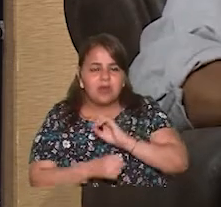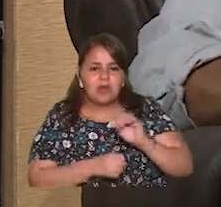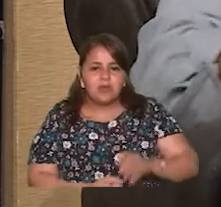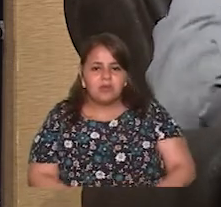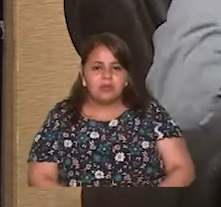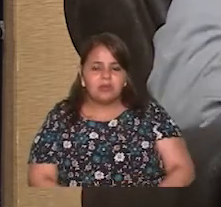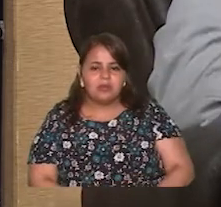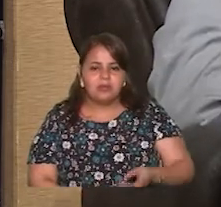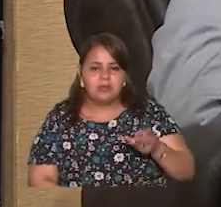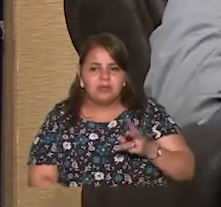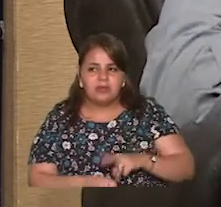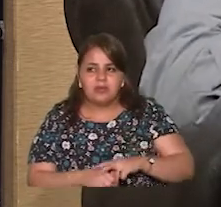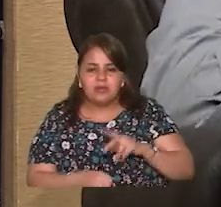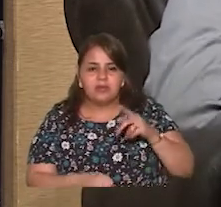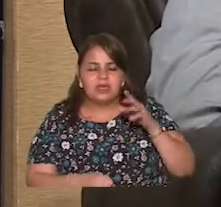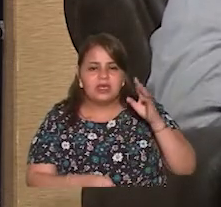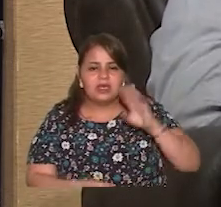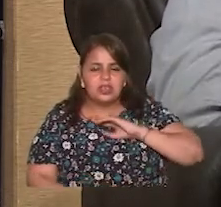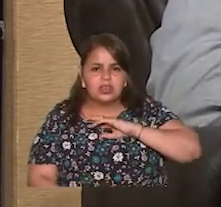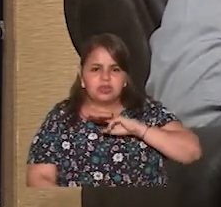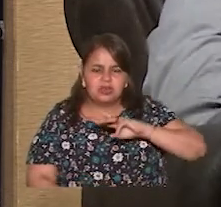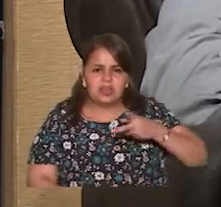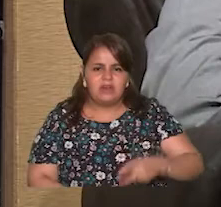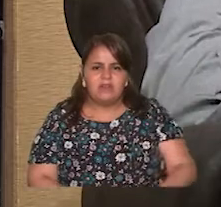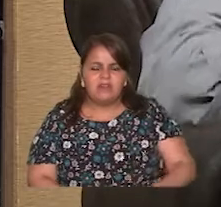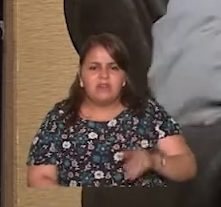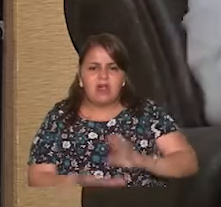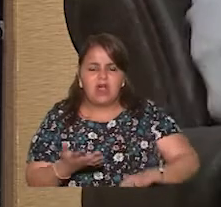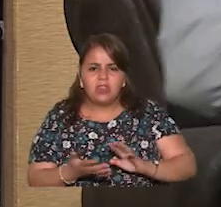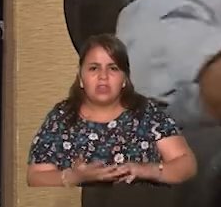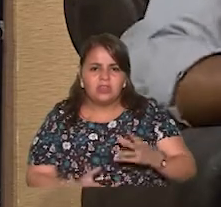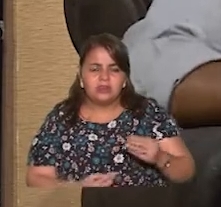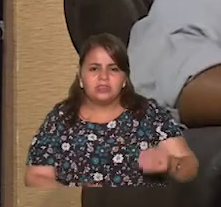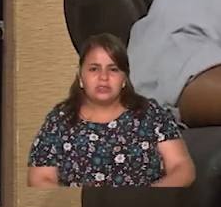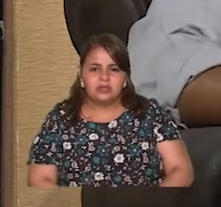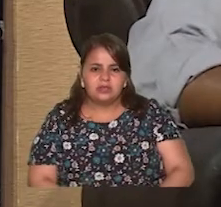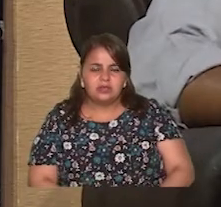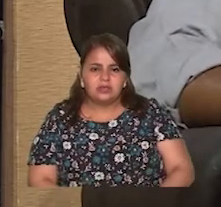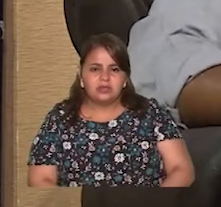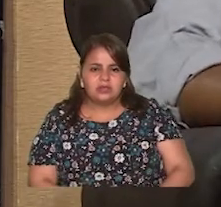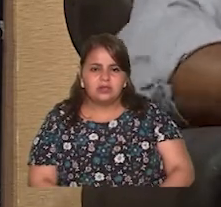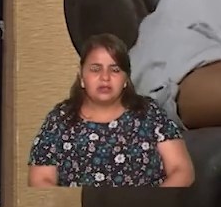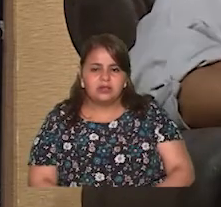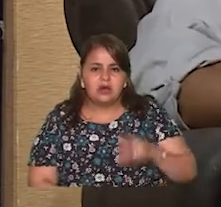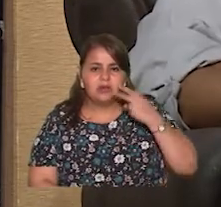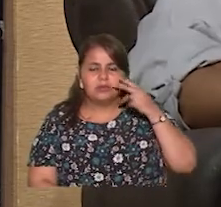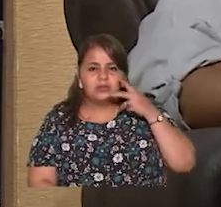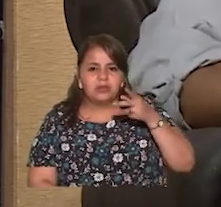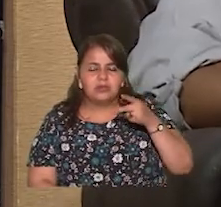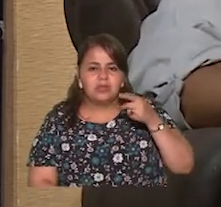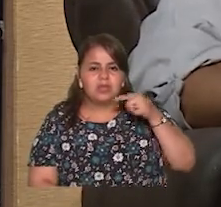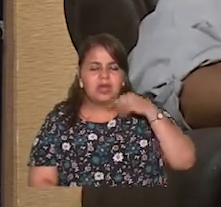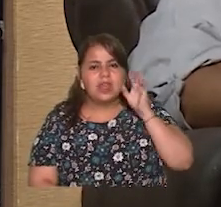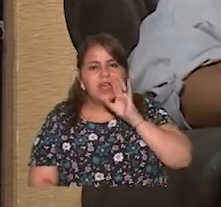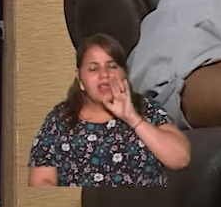احنا دلوقتي هيبقى عندنا نقص في عدد الجيش، المستقبل بتاعنا في خطر، ودي دراسه قريتها. فهم مش بيخلطوا، انا ممكن